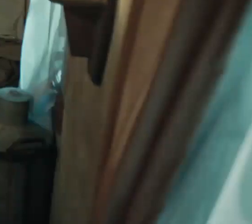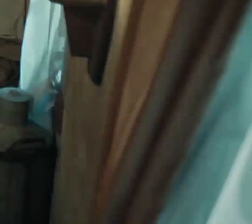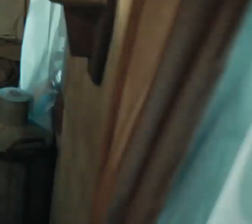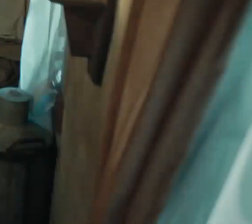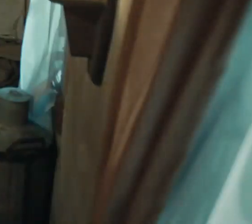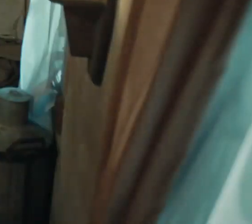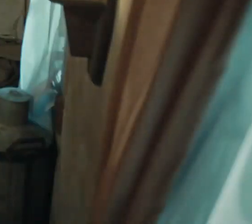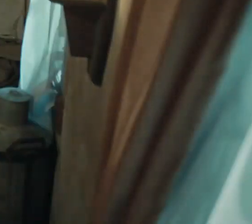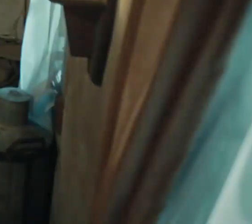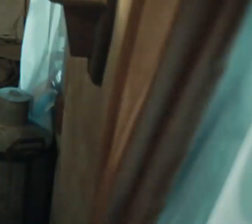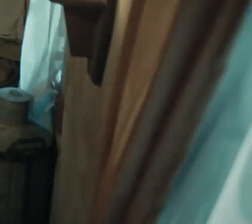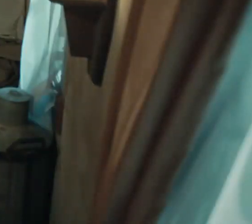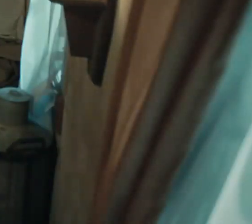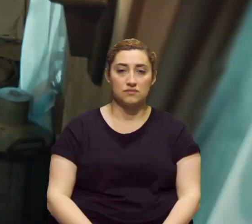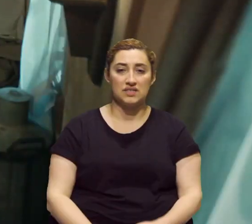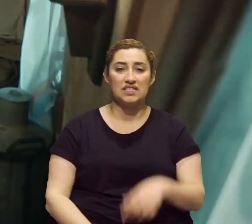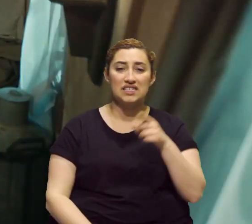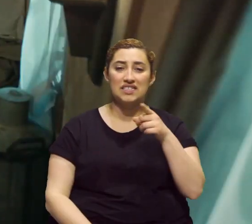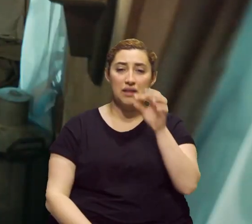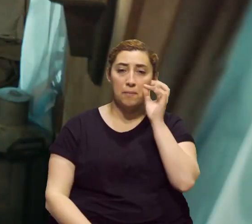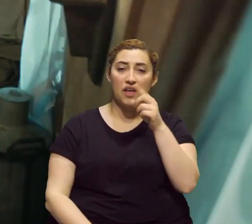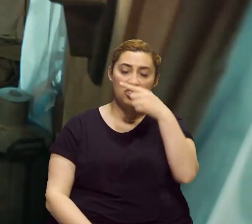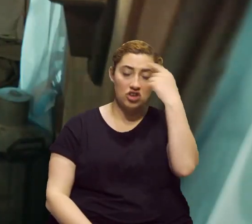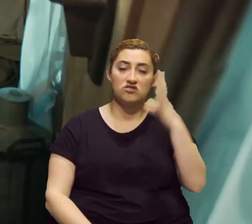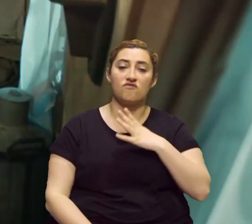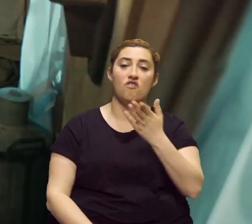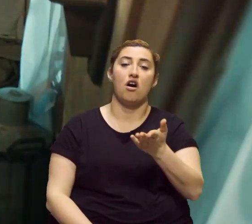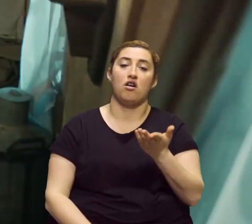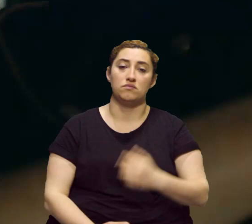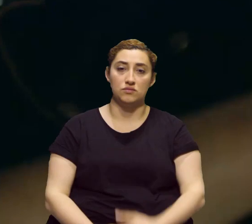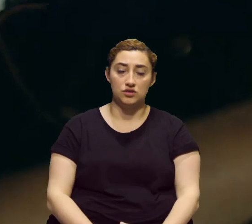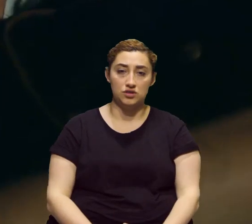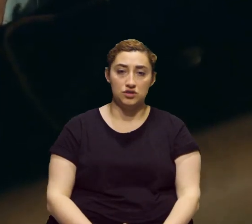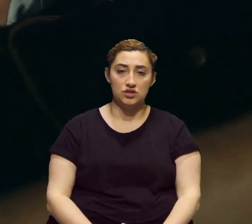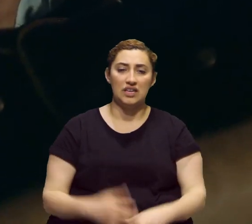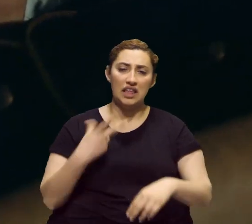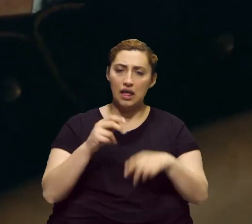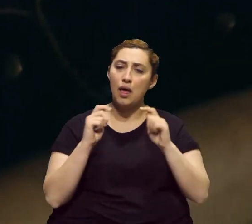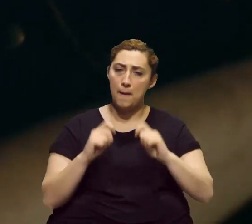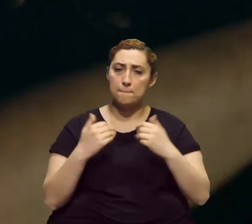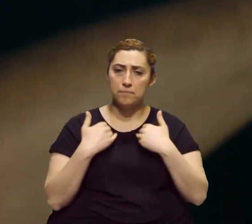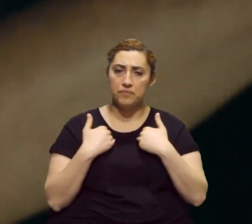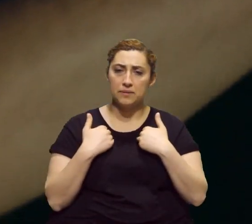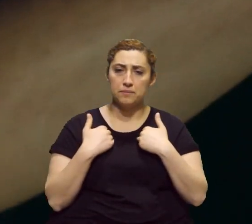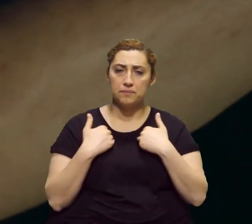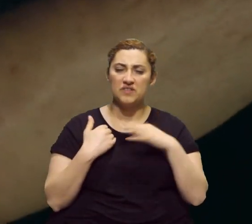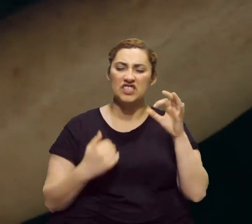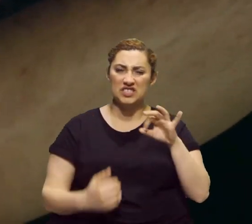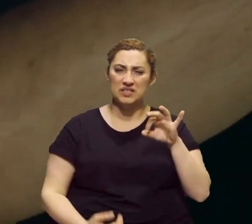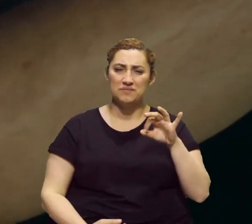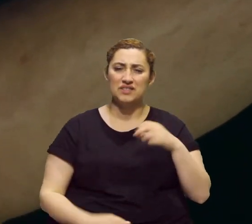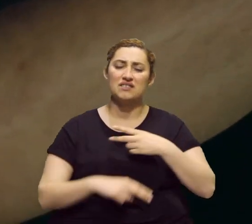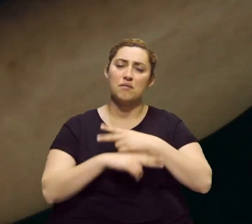Miloş'un yarası bandajlanıyor. Sizin Beyzade'nin şansı varmış Ragıp. İğne yaptım.